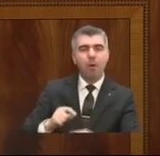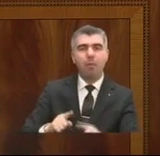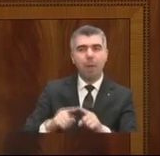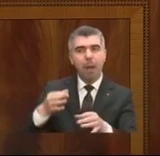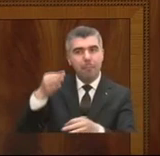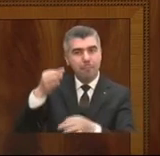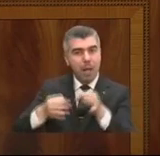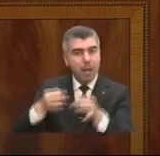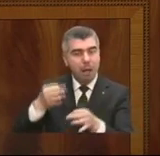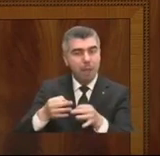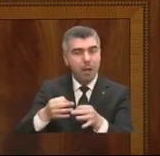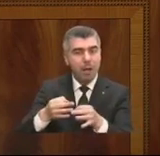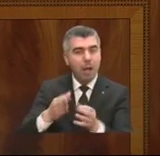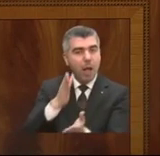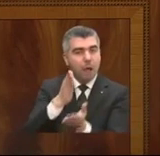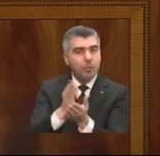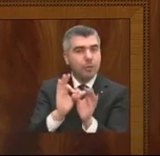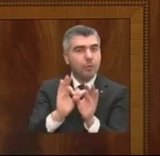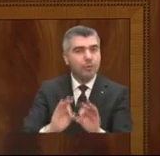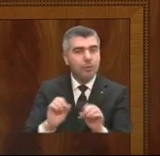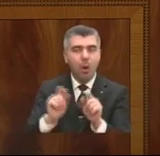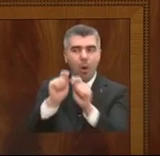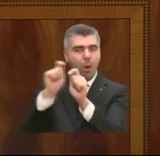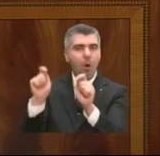القضائي الذي يتميز